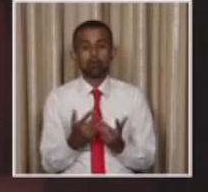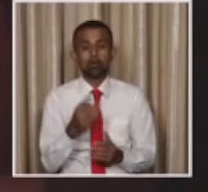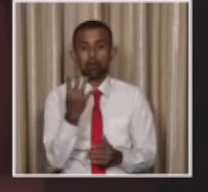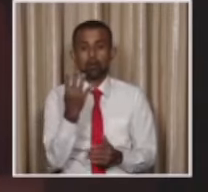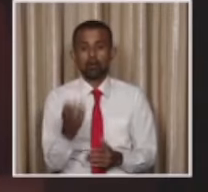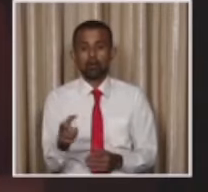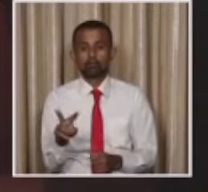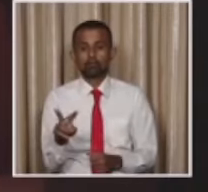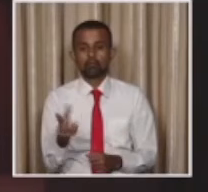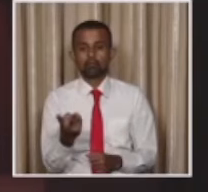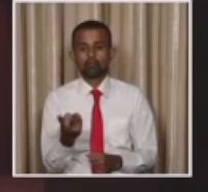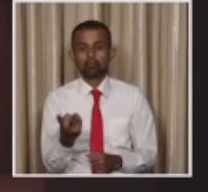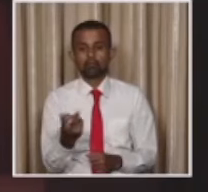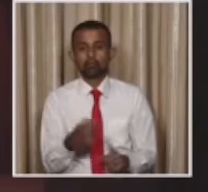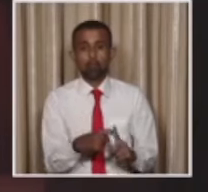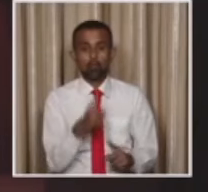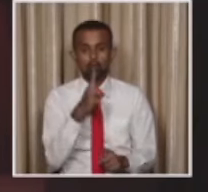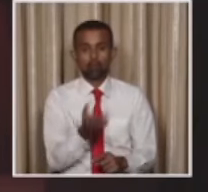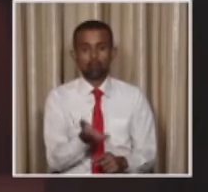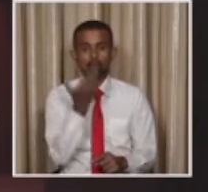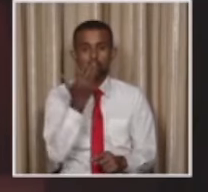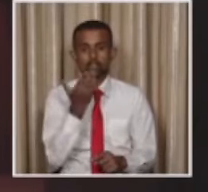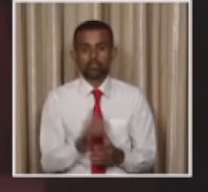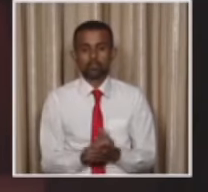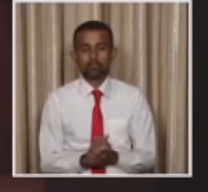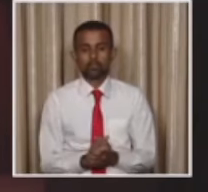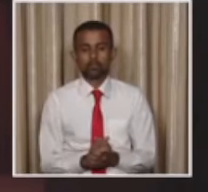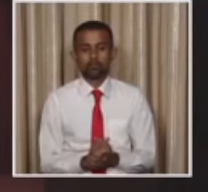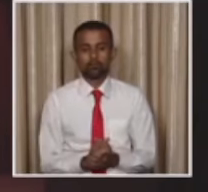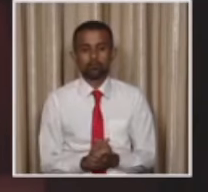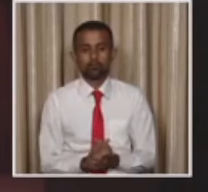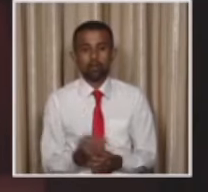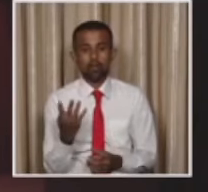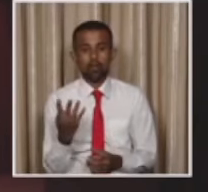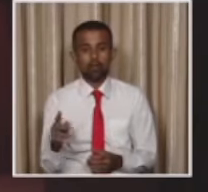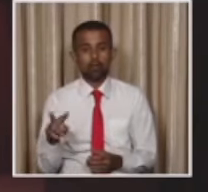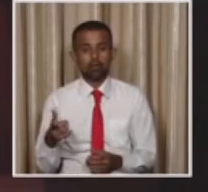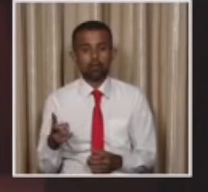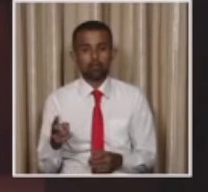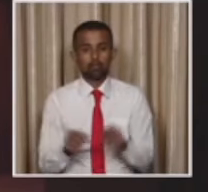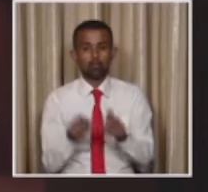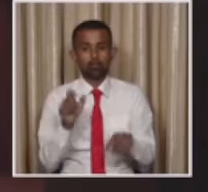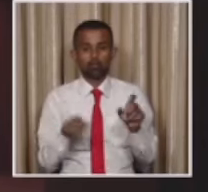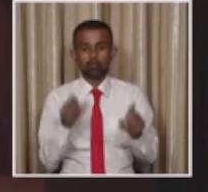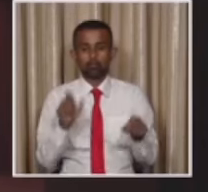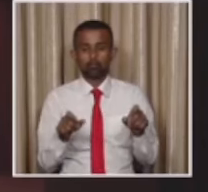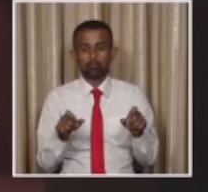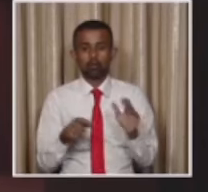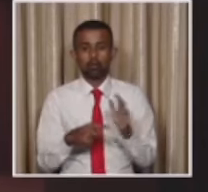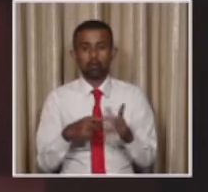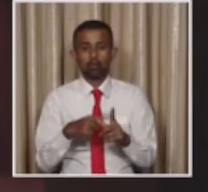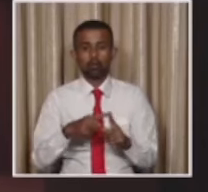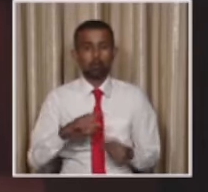හාරදස් දෙසීය කෝටිය ඉක්මපු. එනකොට මේ හාරදහස් දෙසී දෙනාගෙන් ඇයි බදු